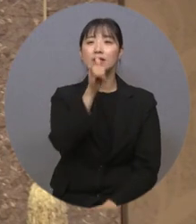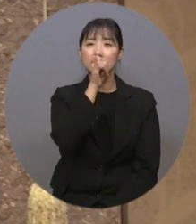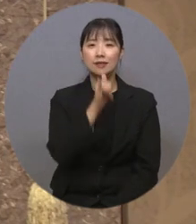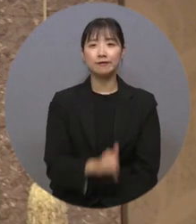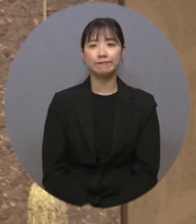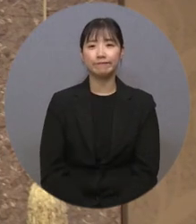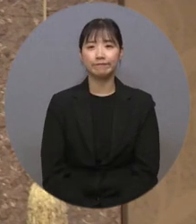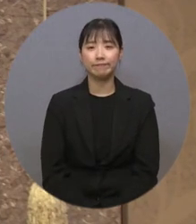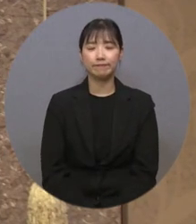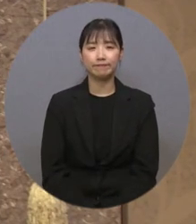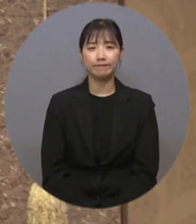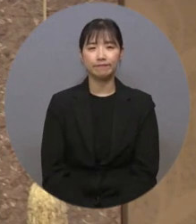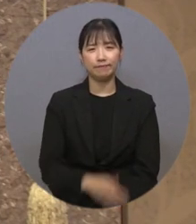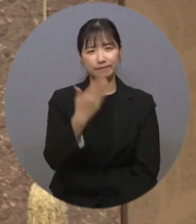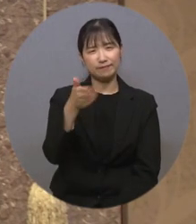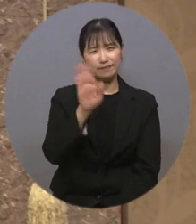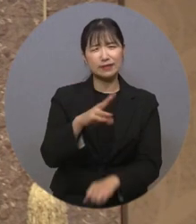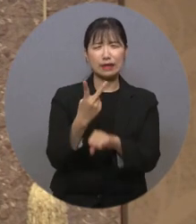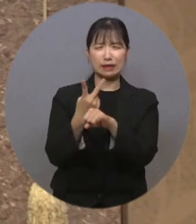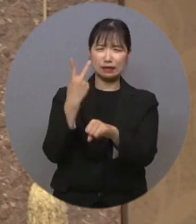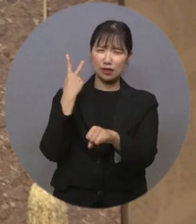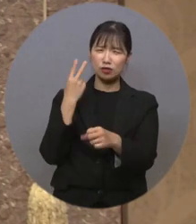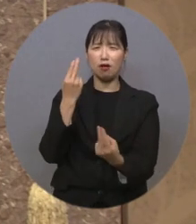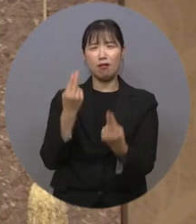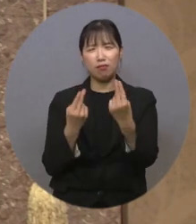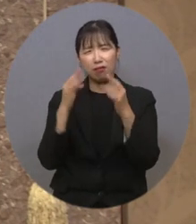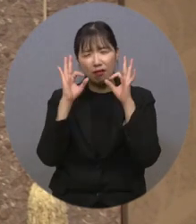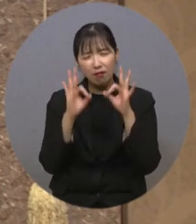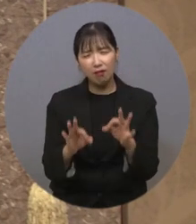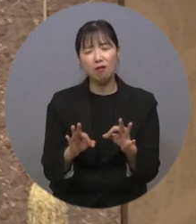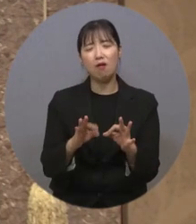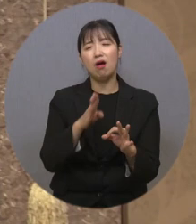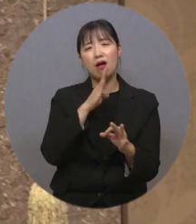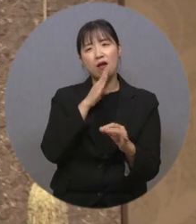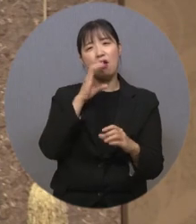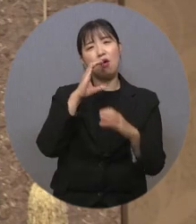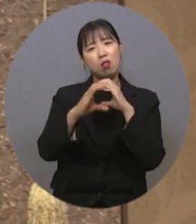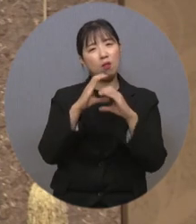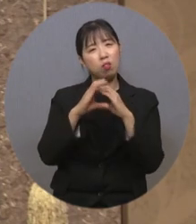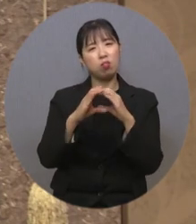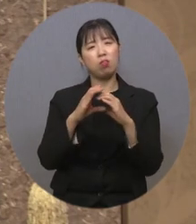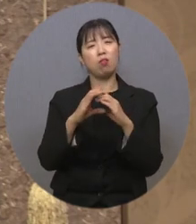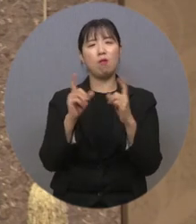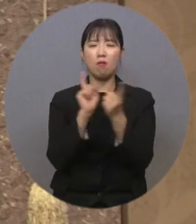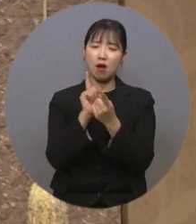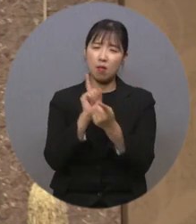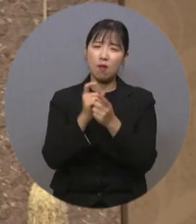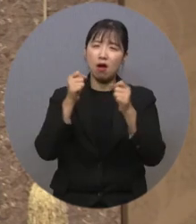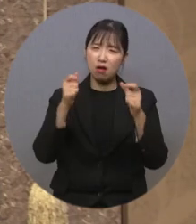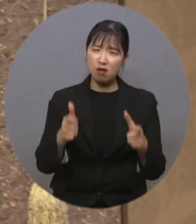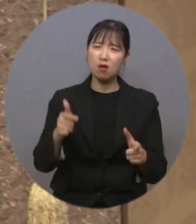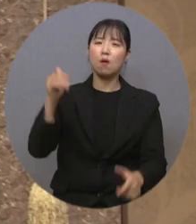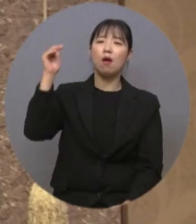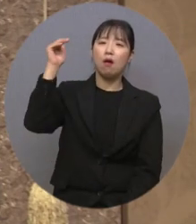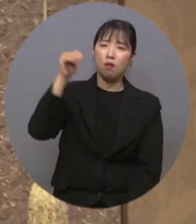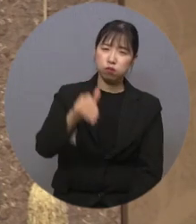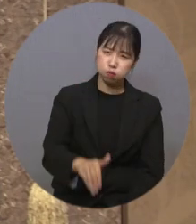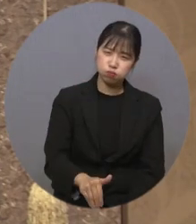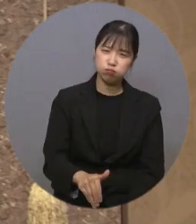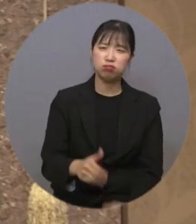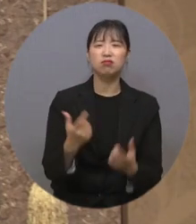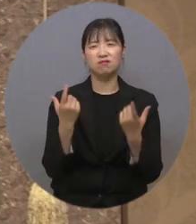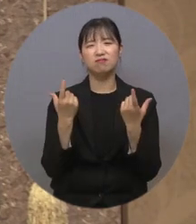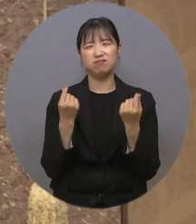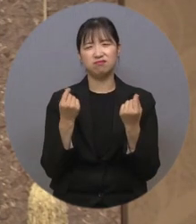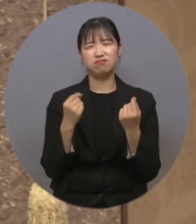사용하고 있지만은 네. 2년 전에 비해서는 현저하게 소통하고 만날 수 있는 기회가 줄어들었다. 이건